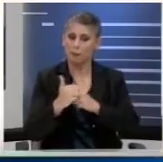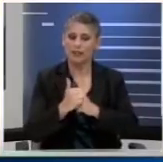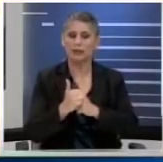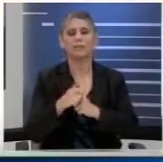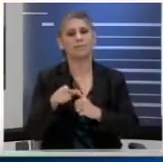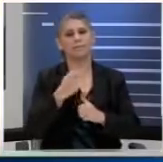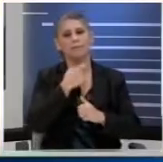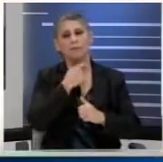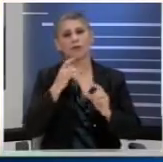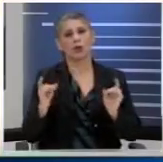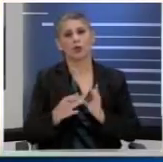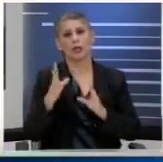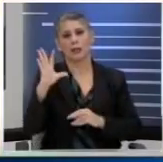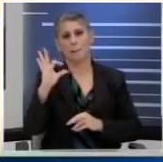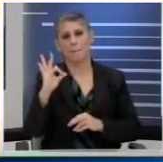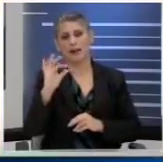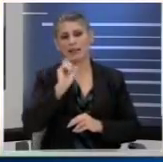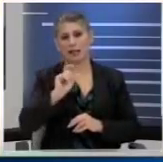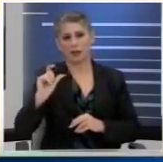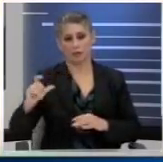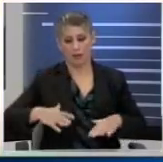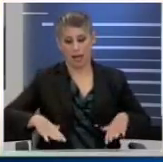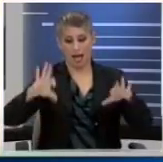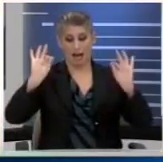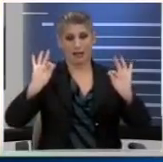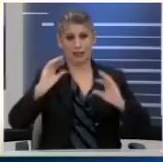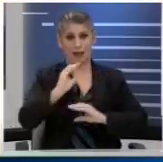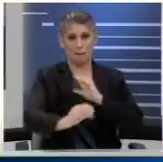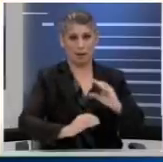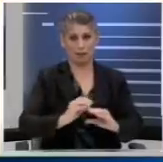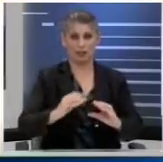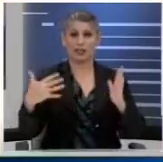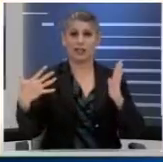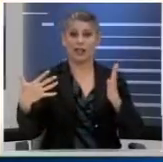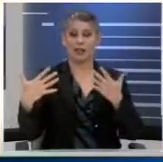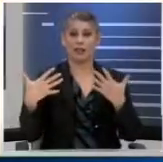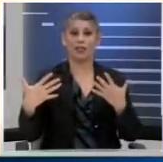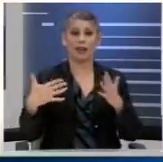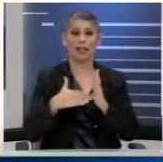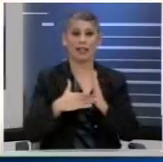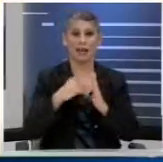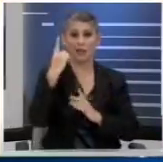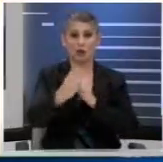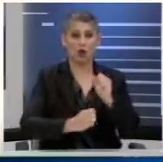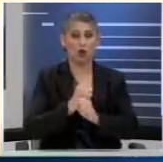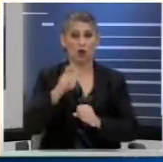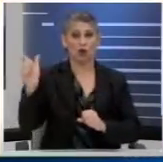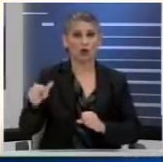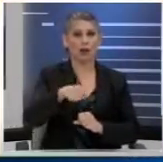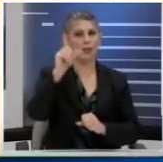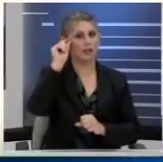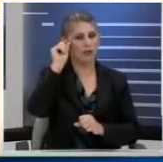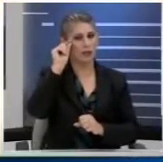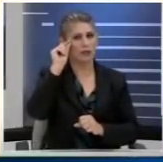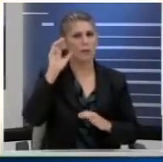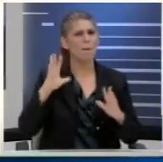τότε χρειάζονται τουλάχιστον 50 εκατομμύρια ως αρχική επένδυση και 10.000 ετησίως για κάθε φοιτητή. Πώς